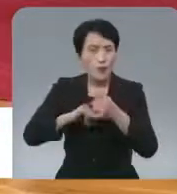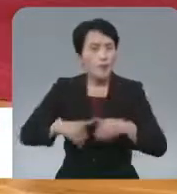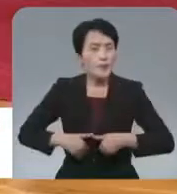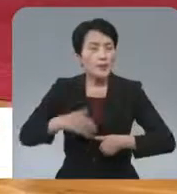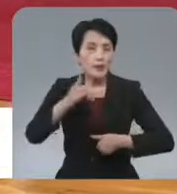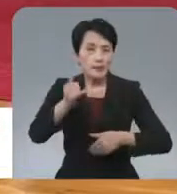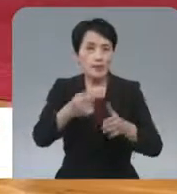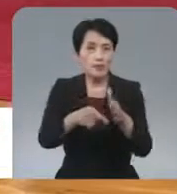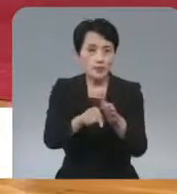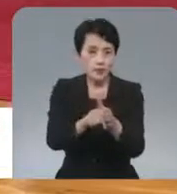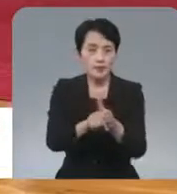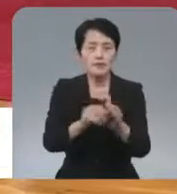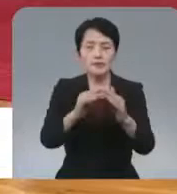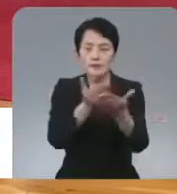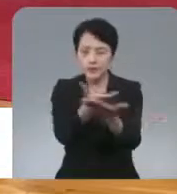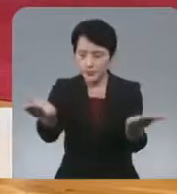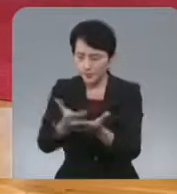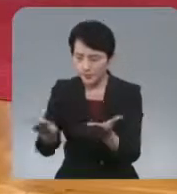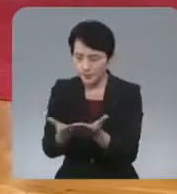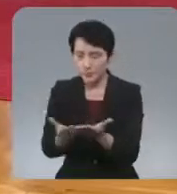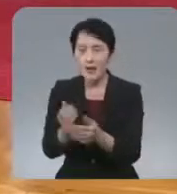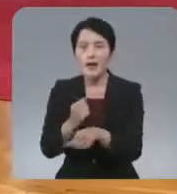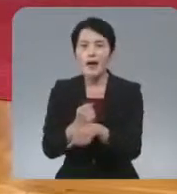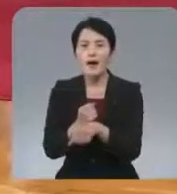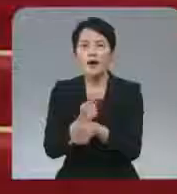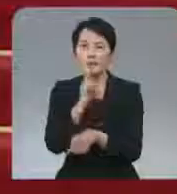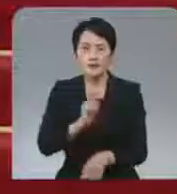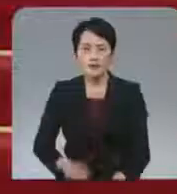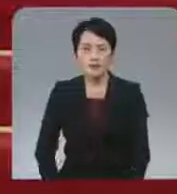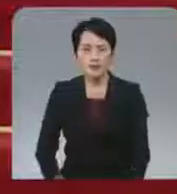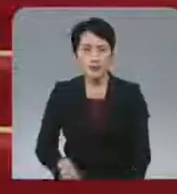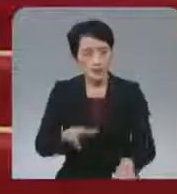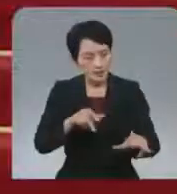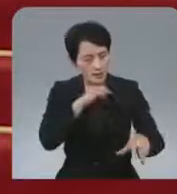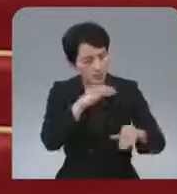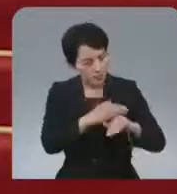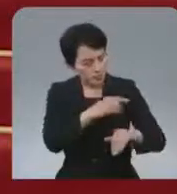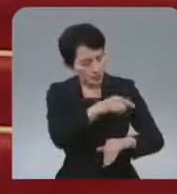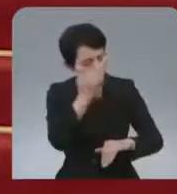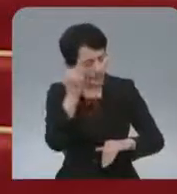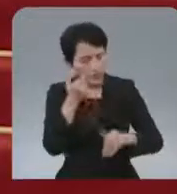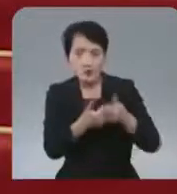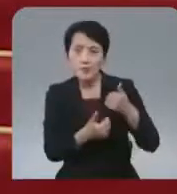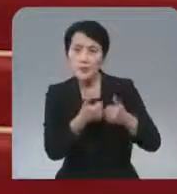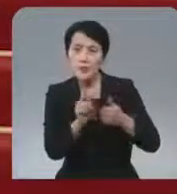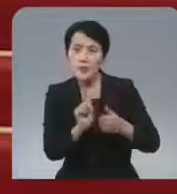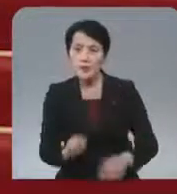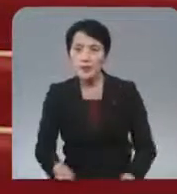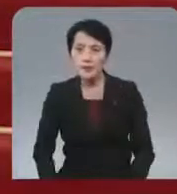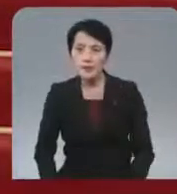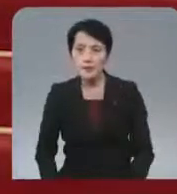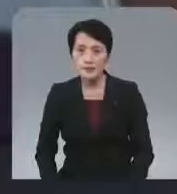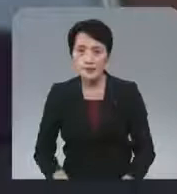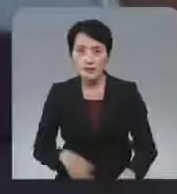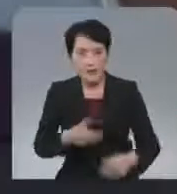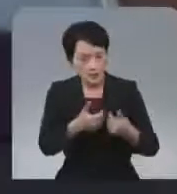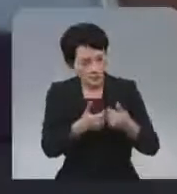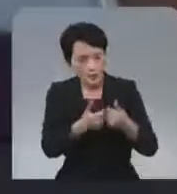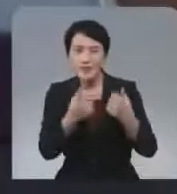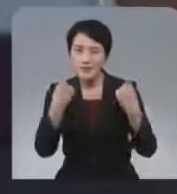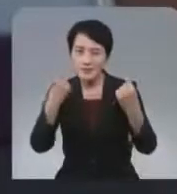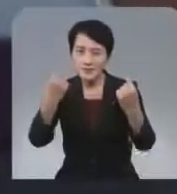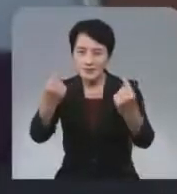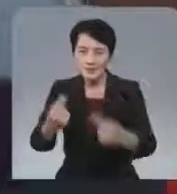соболезнования семьям тех кто умер от тяжелой болезни он обещал сделать 2020 год первым годом